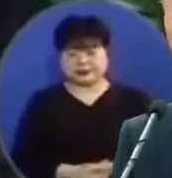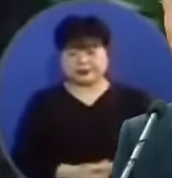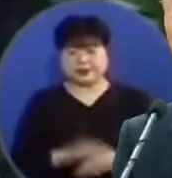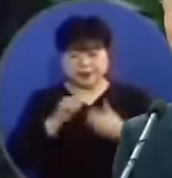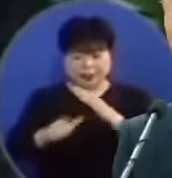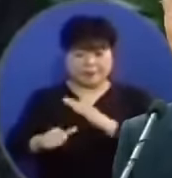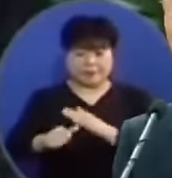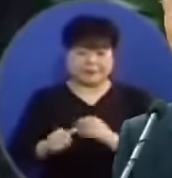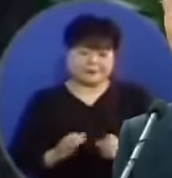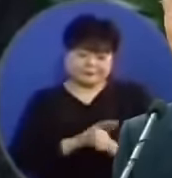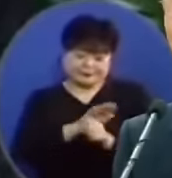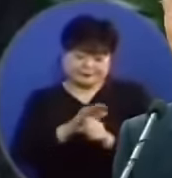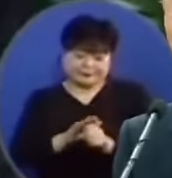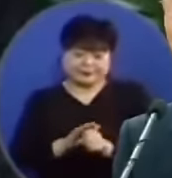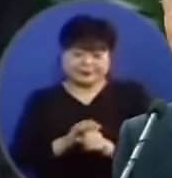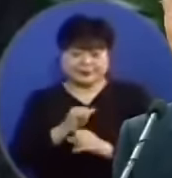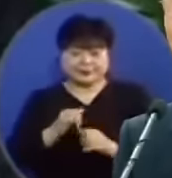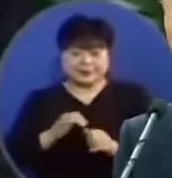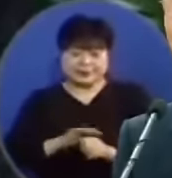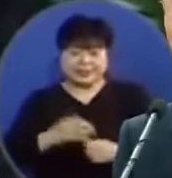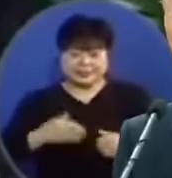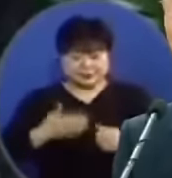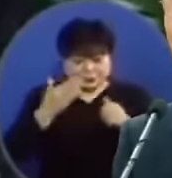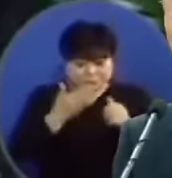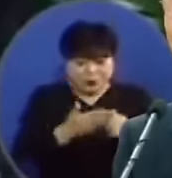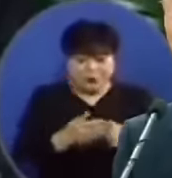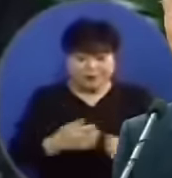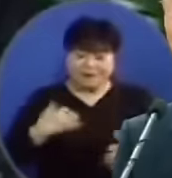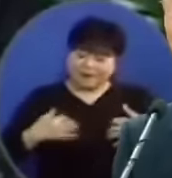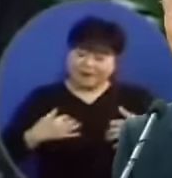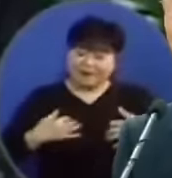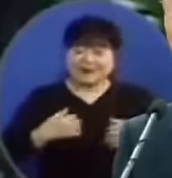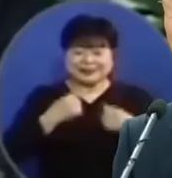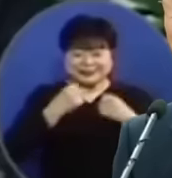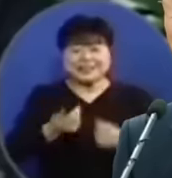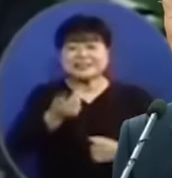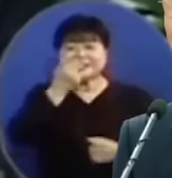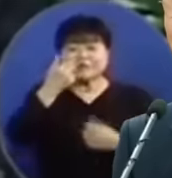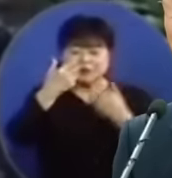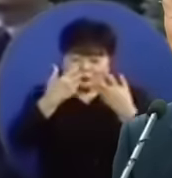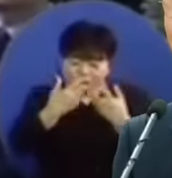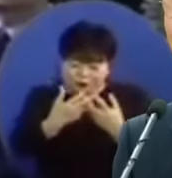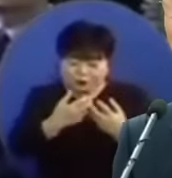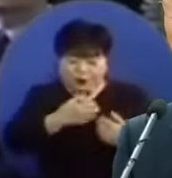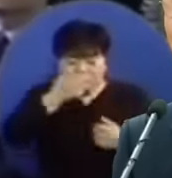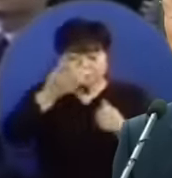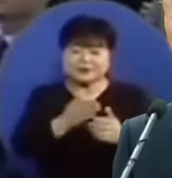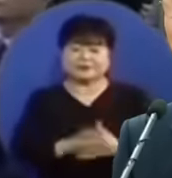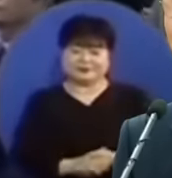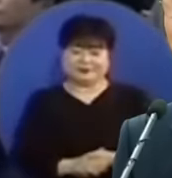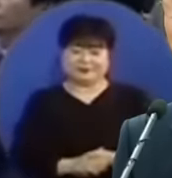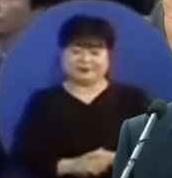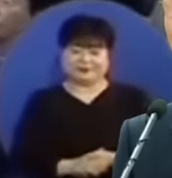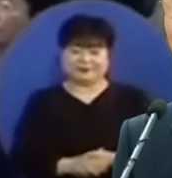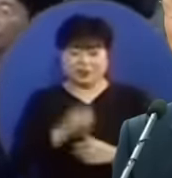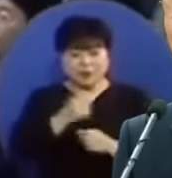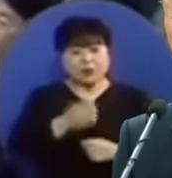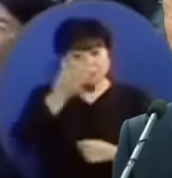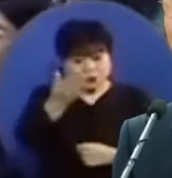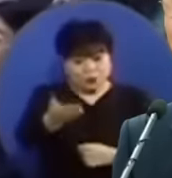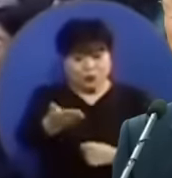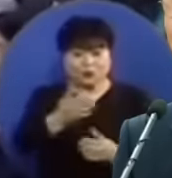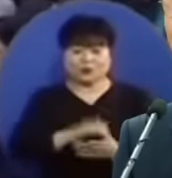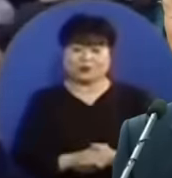지도자의 덕목은 사람들에게 기쁨을 주어 인생을 신바람나게 살며 생명이 충만한 꿈과 희망의 날개를 펴고 살게 만들어야 되는